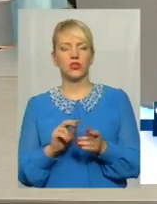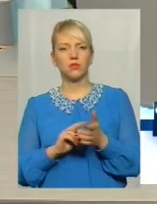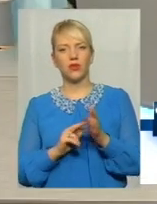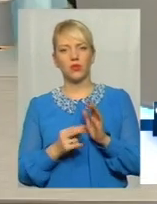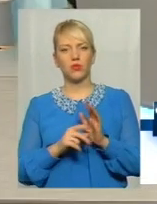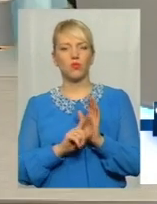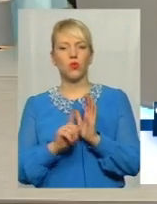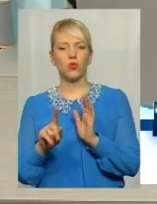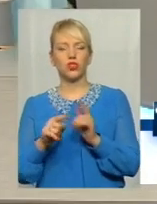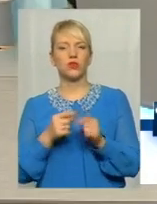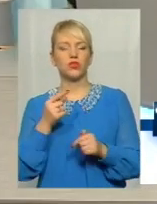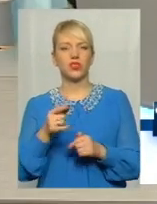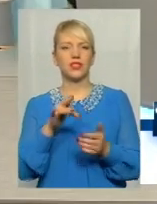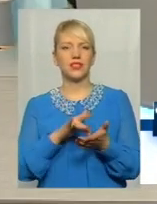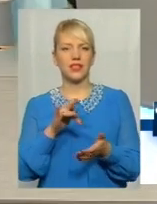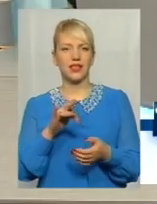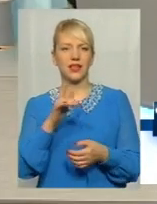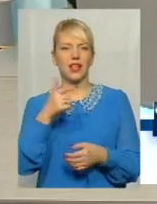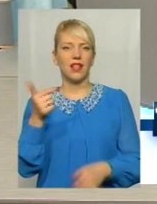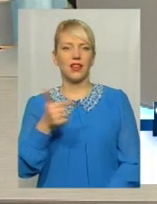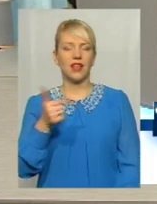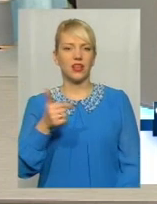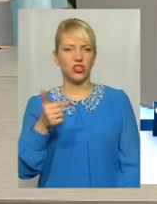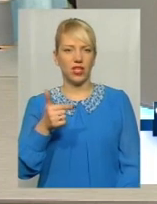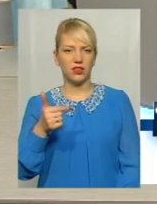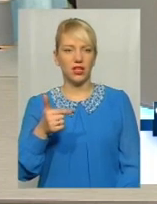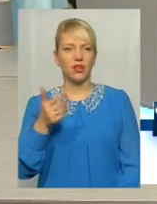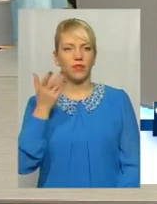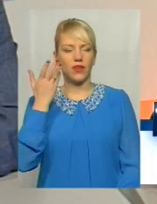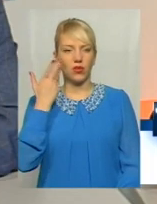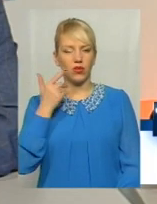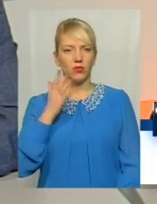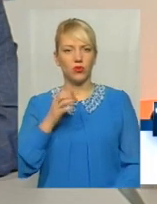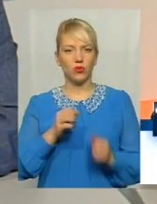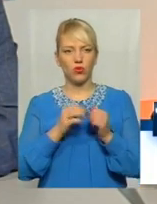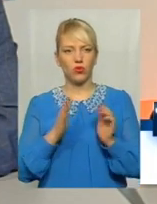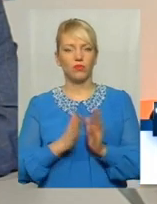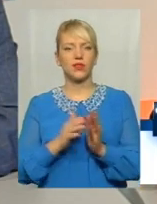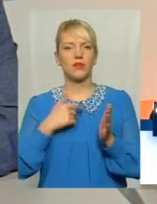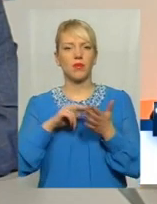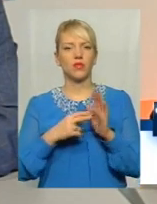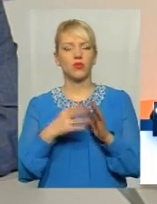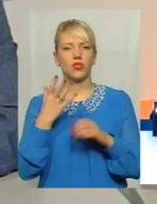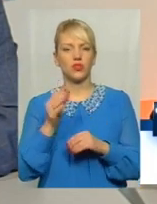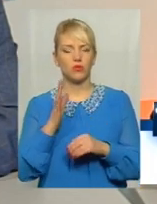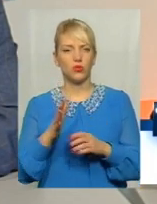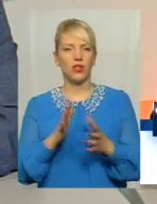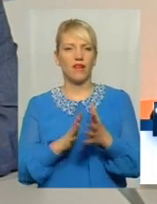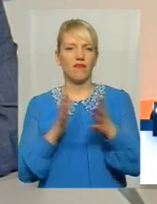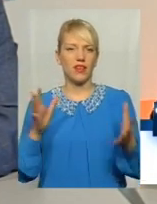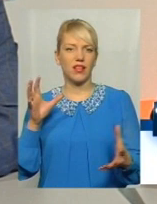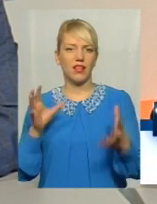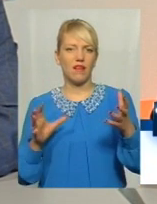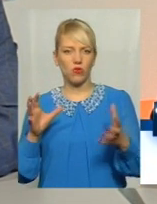Сполучення через центр з мікрорайоном Гречани. Коли відбудеться конкурс, ми плануємо, що туди підуть також великогабаритні